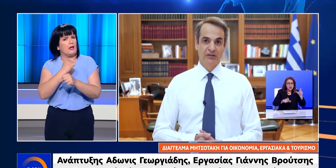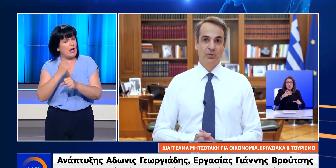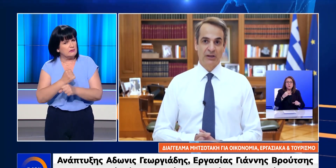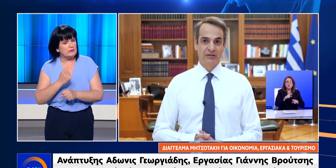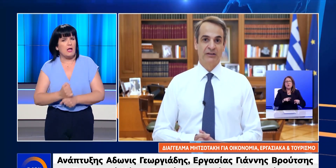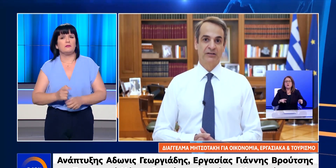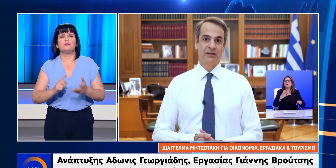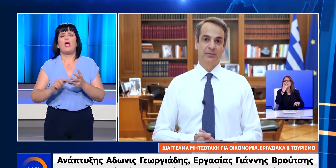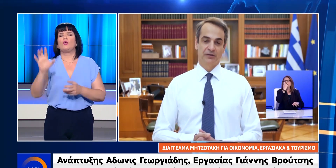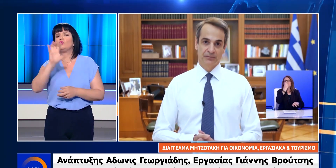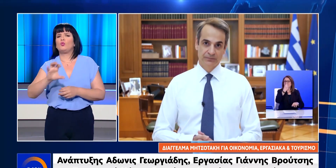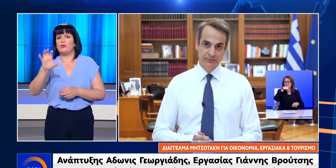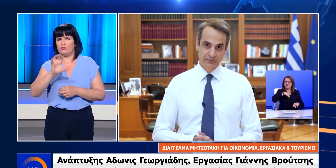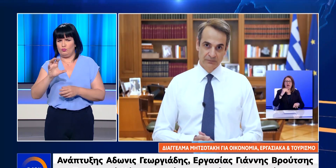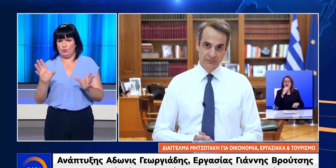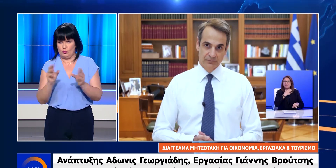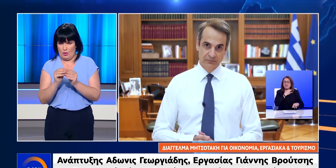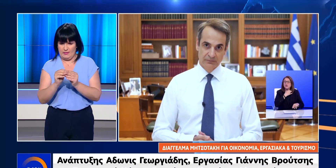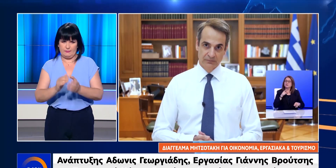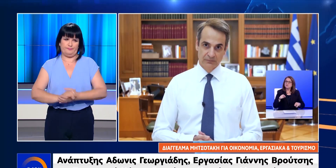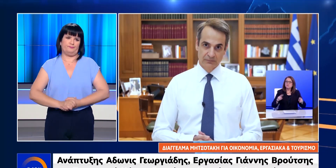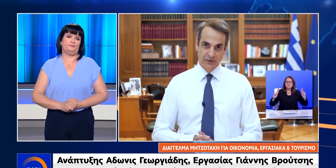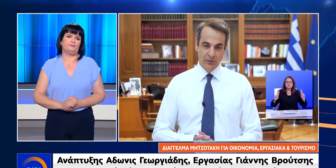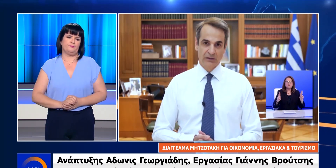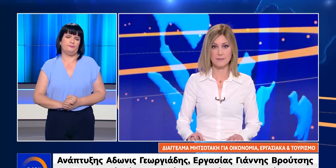Γιάννης Βρούτσης και Τουρισμού Χάρης Θεοχάρης.